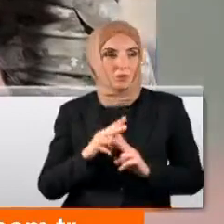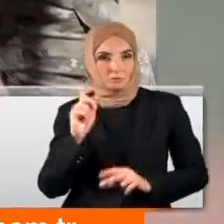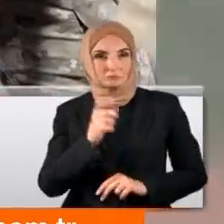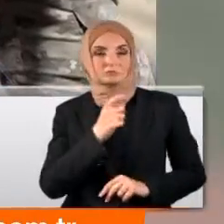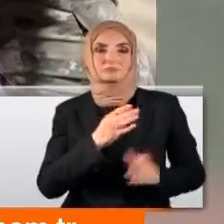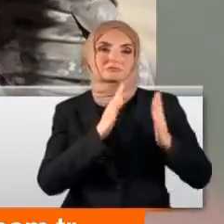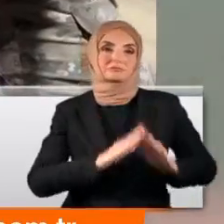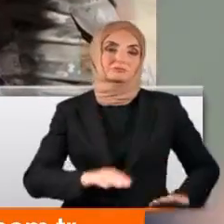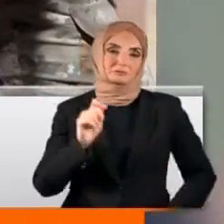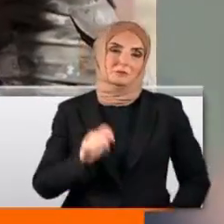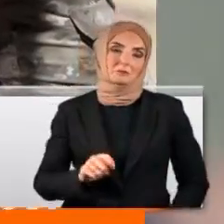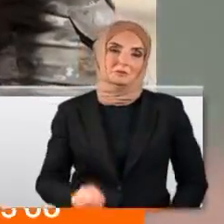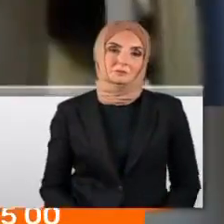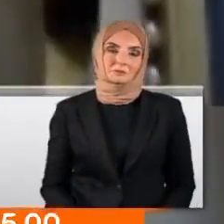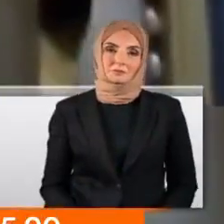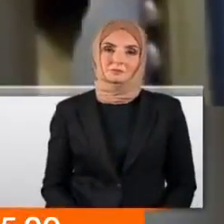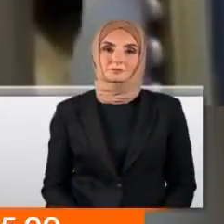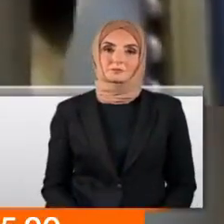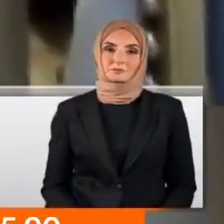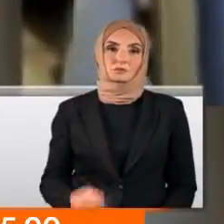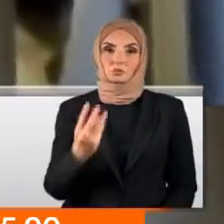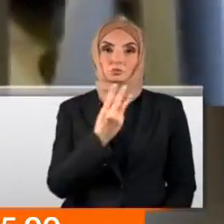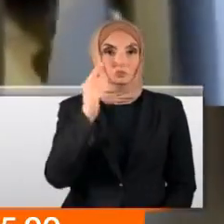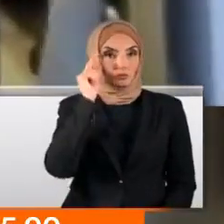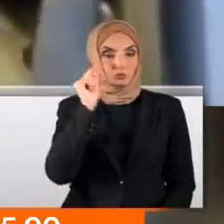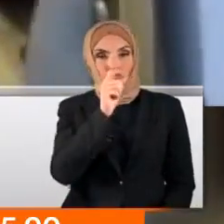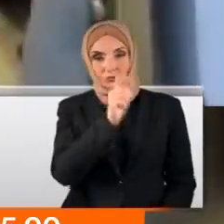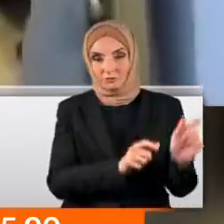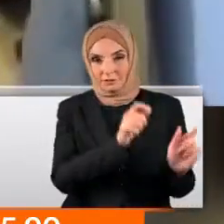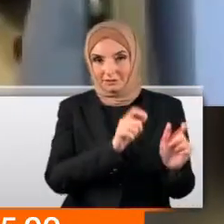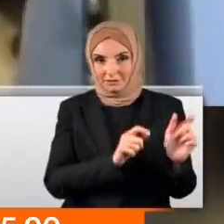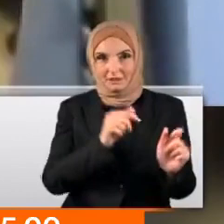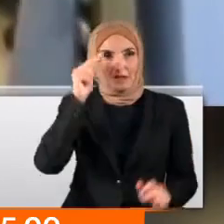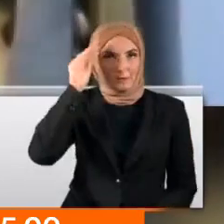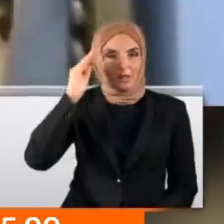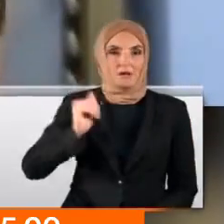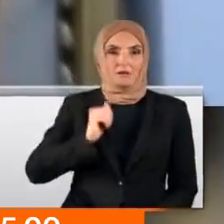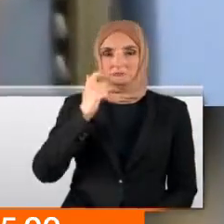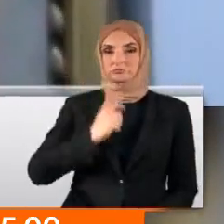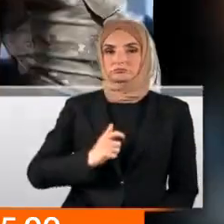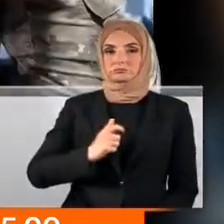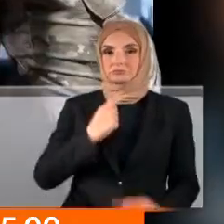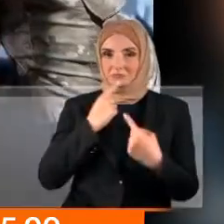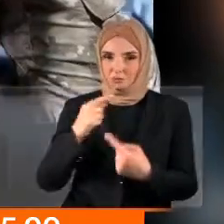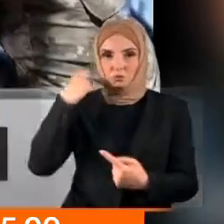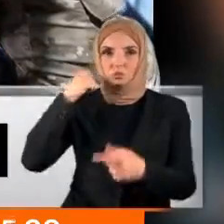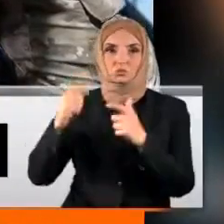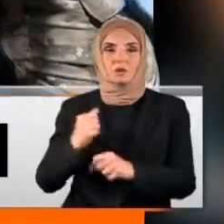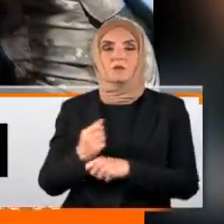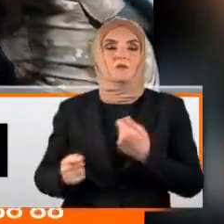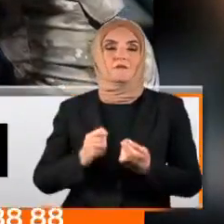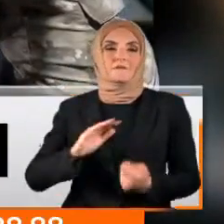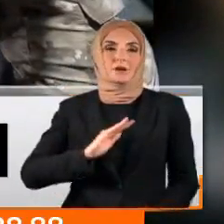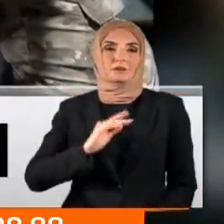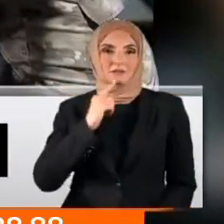Adres? Esenyurt. Üç şüpheli kendilerini Amerikan askeri olarak tanıtarak Suriye'de görev yaptıklarını ve